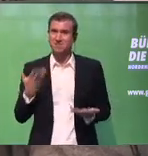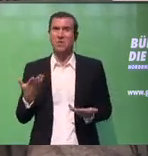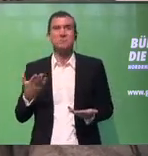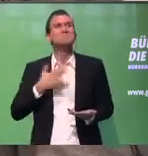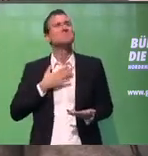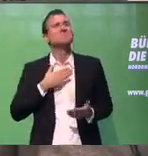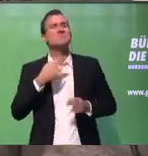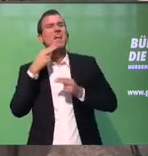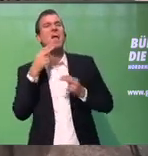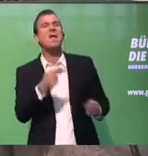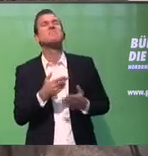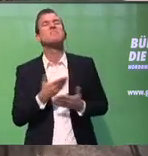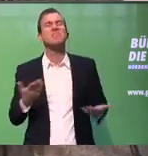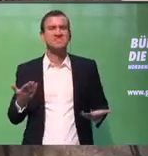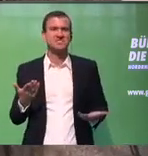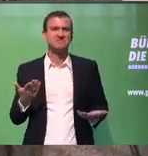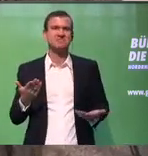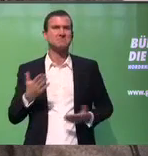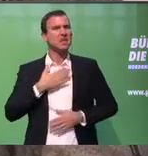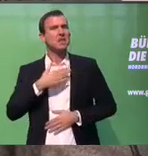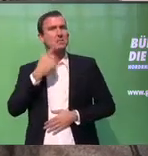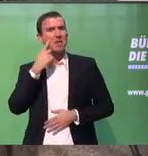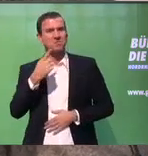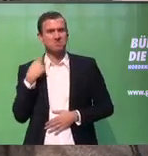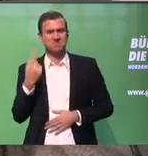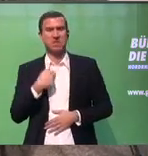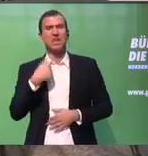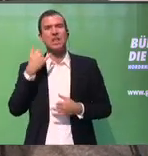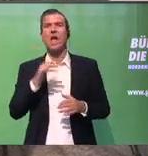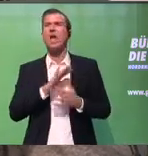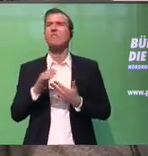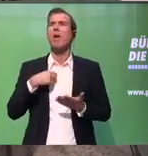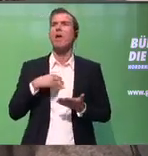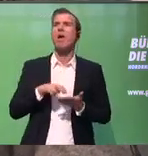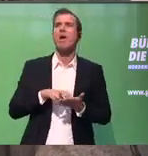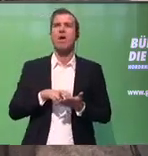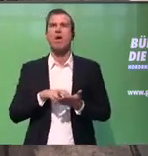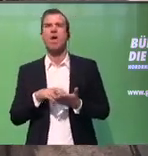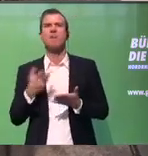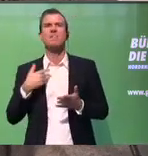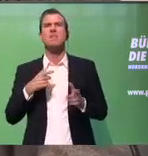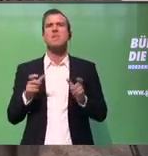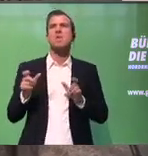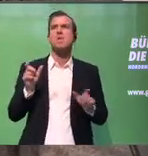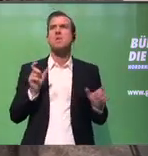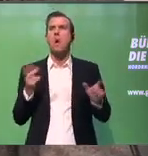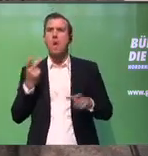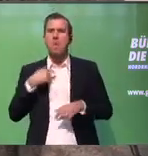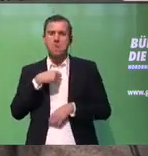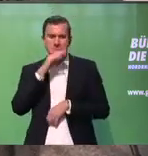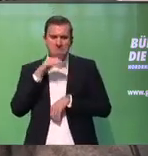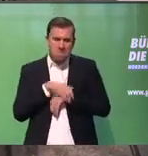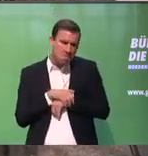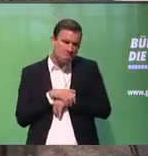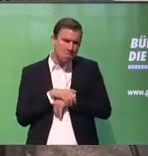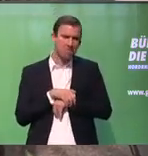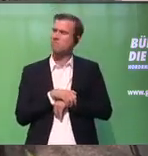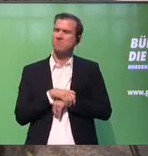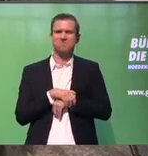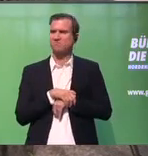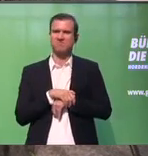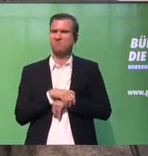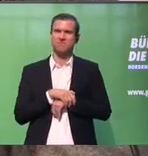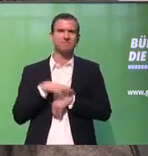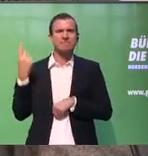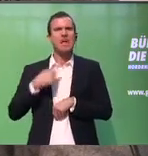Antwort darauf? Ich sage, wir sollten uns jetzt nicht verzagt in so eine Defensive oder in die Schmollecke begeben, sondern wir sollten